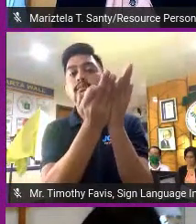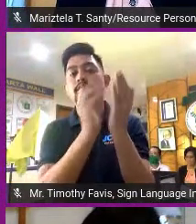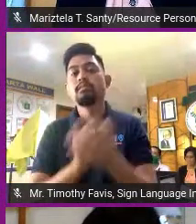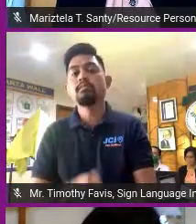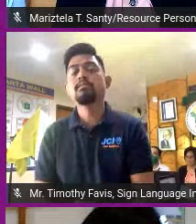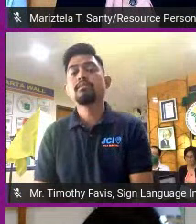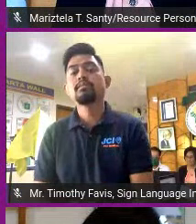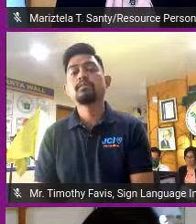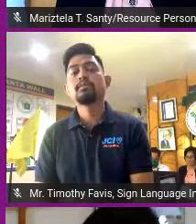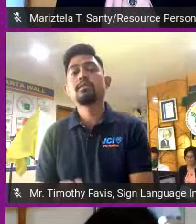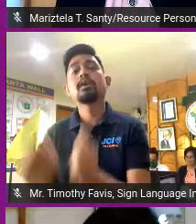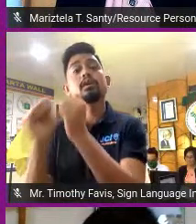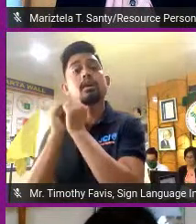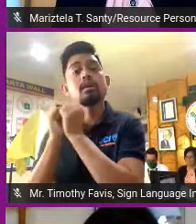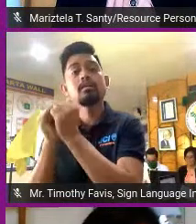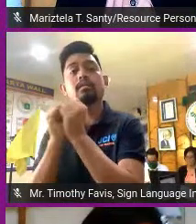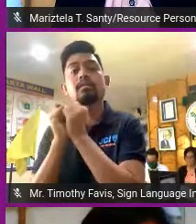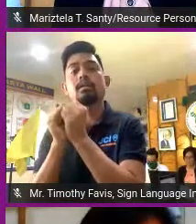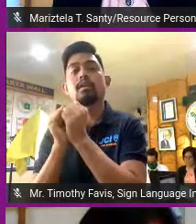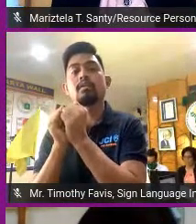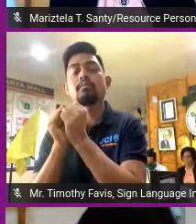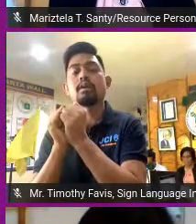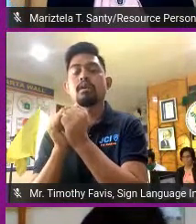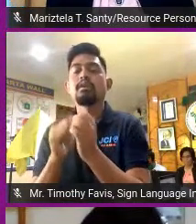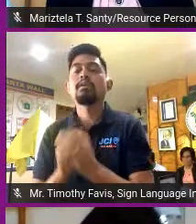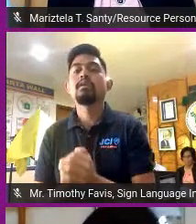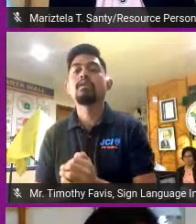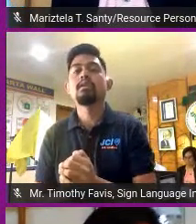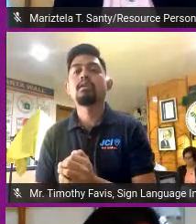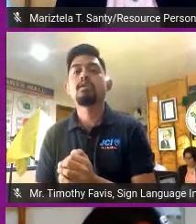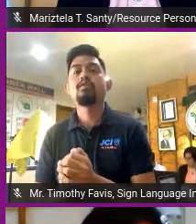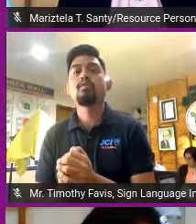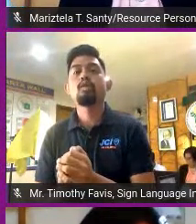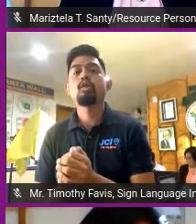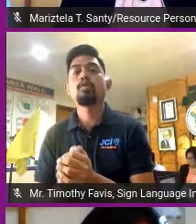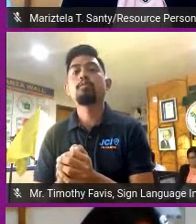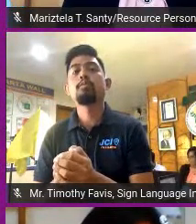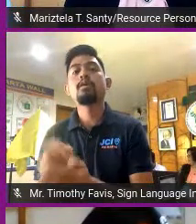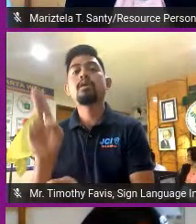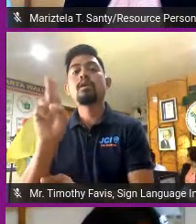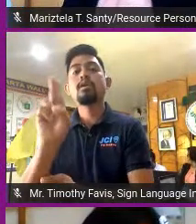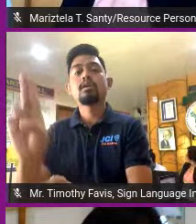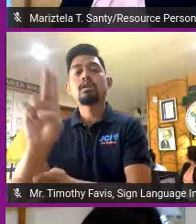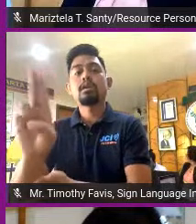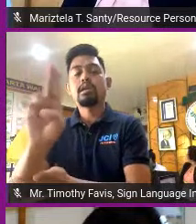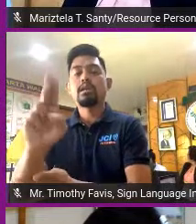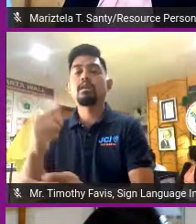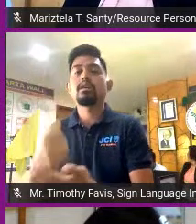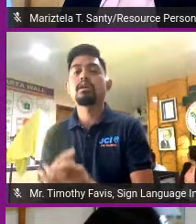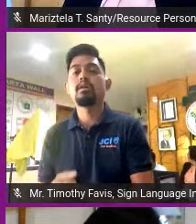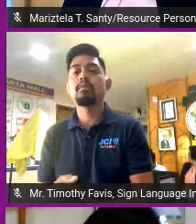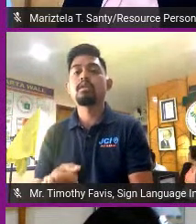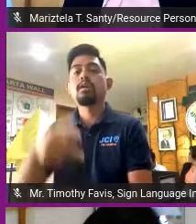participants information sheet at ng training needs assessment na galing po sa Philippine Women's